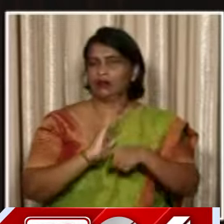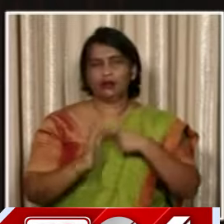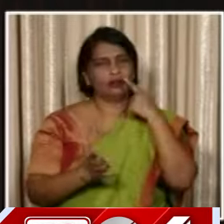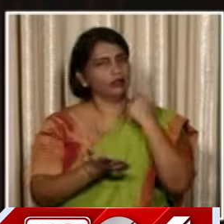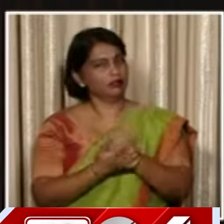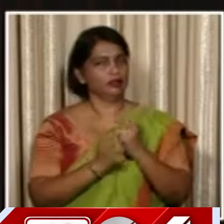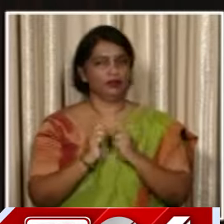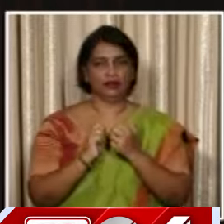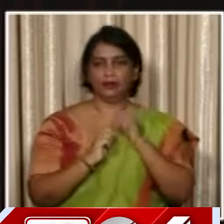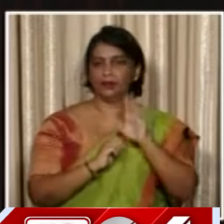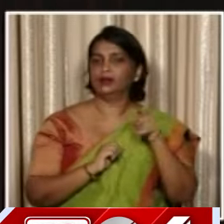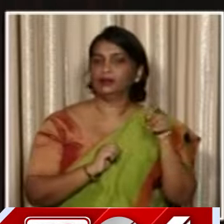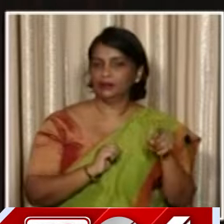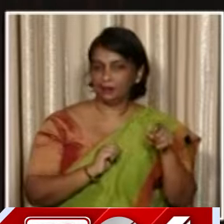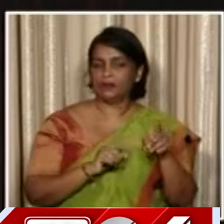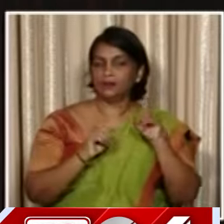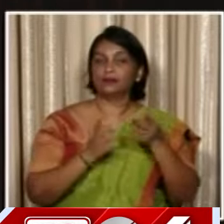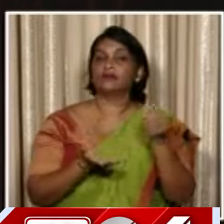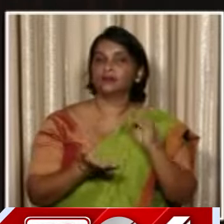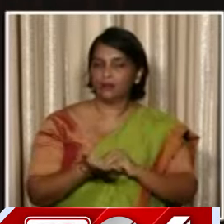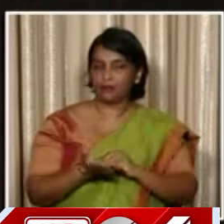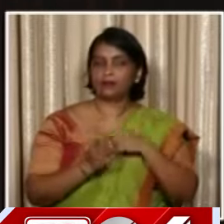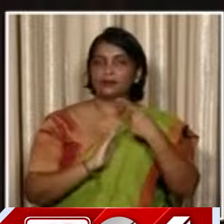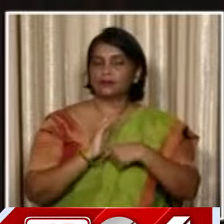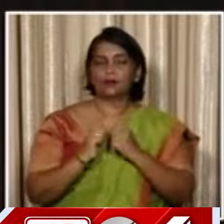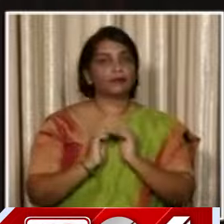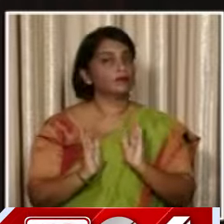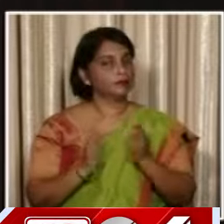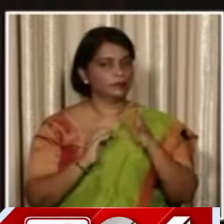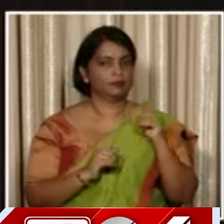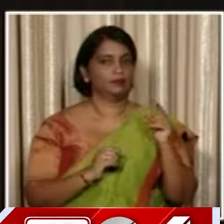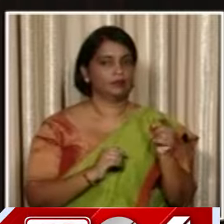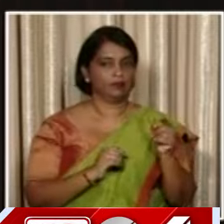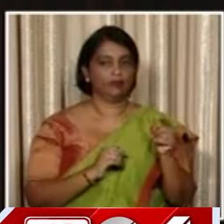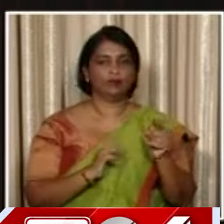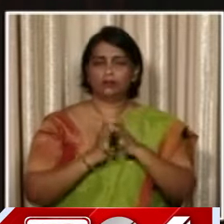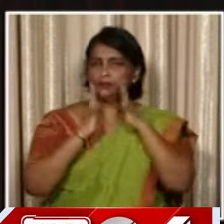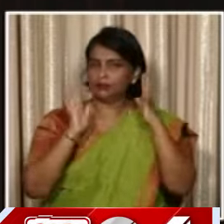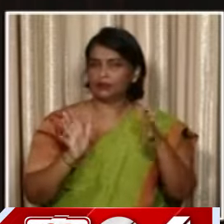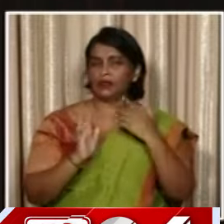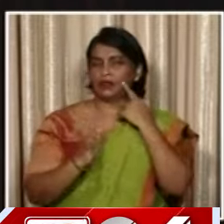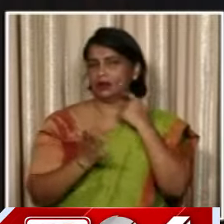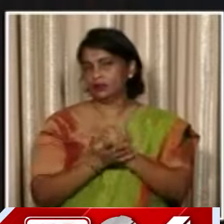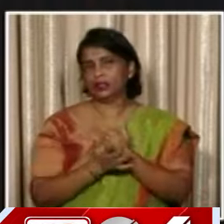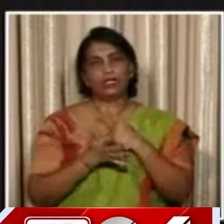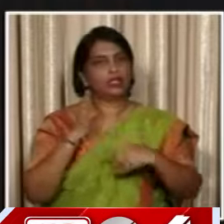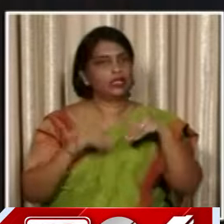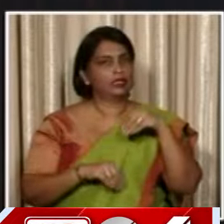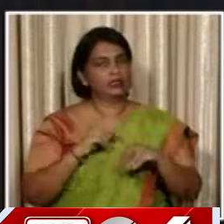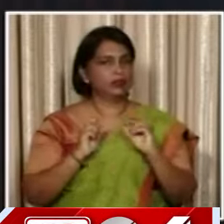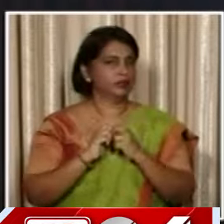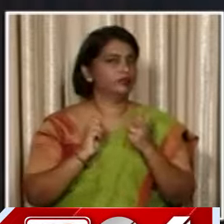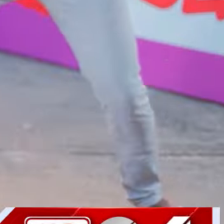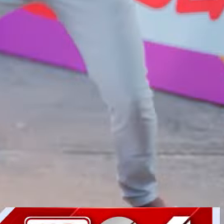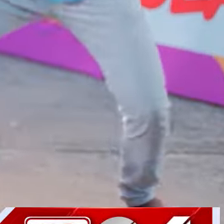වෙලා තිබුණා. ඒවගේම ආයෙත් රට පටන් ගන්නකොට ඉතා බරපතල දේශපාලන කුණාටුවක්